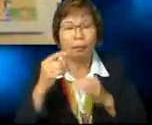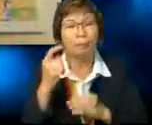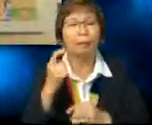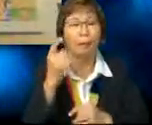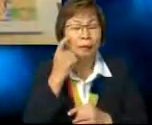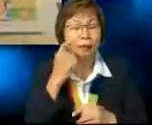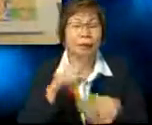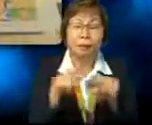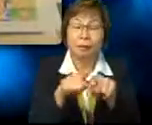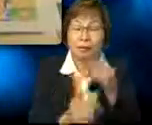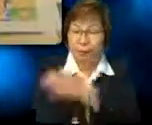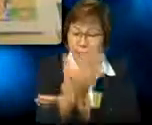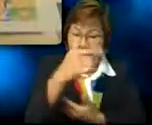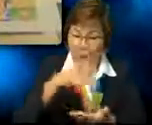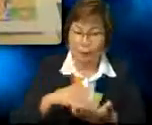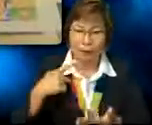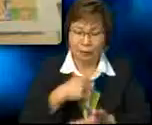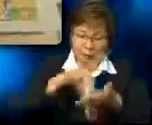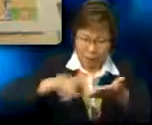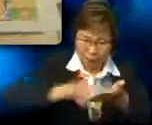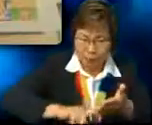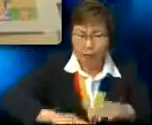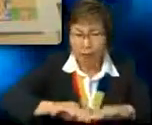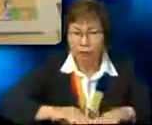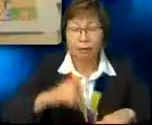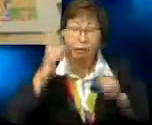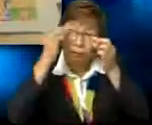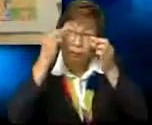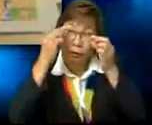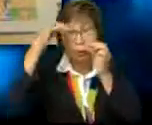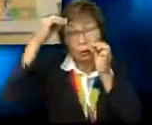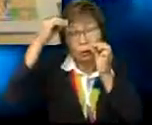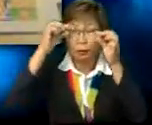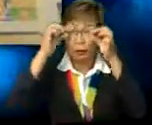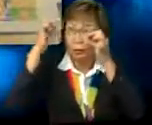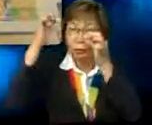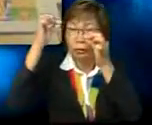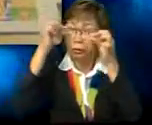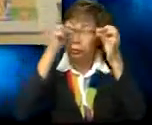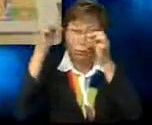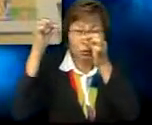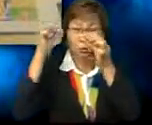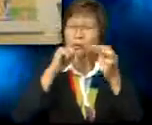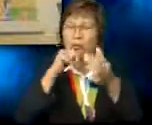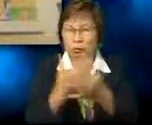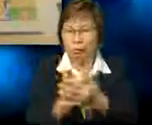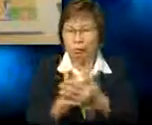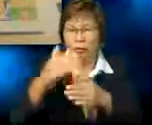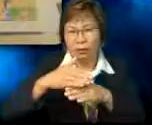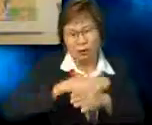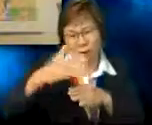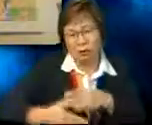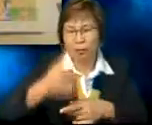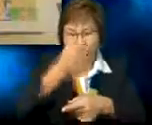baru pagi tadi, ya, kita telah memeriksa seorang yang mempunyai juling, di mana julingnya agak tidak elok, ya. Selepas